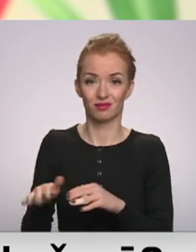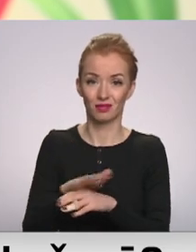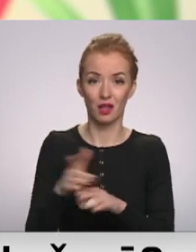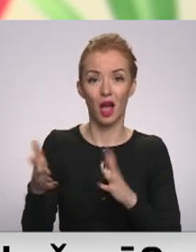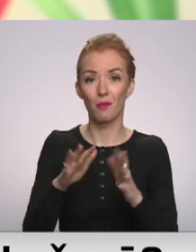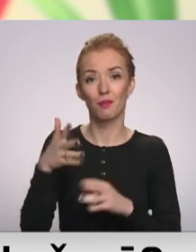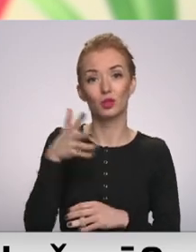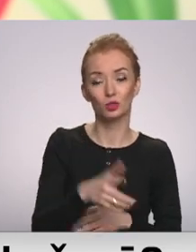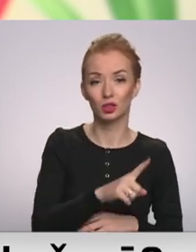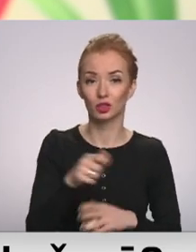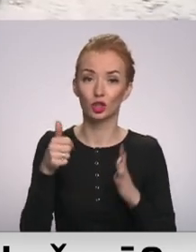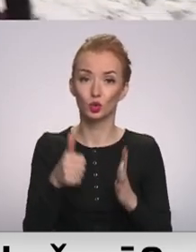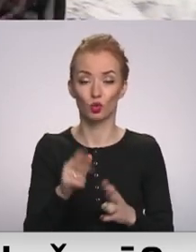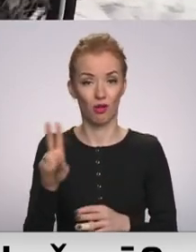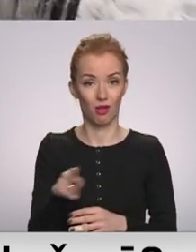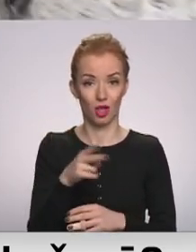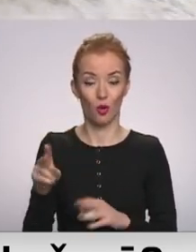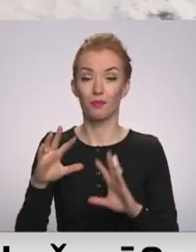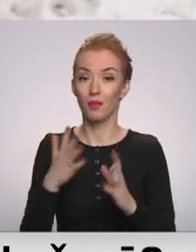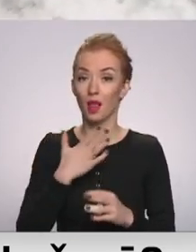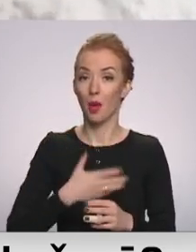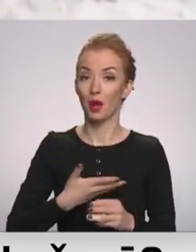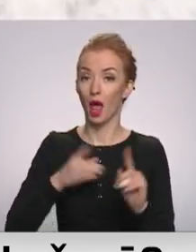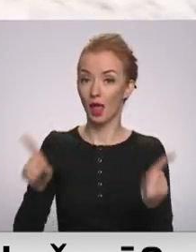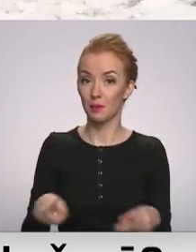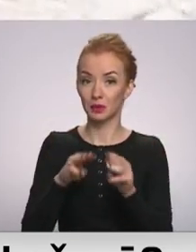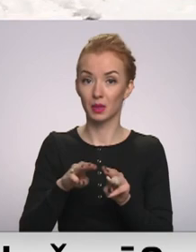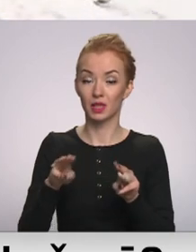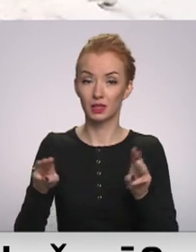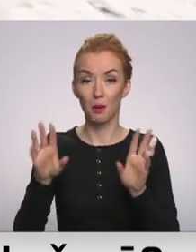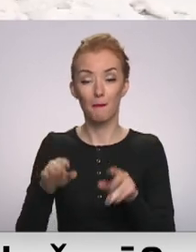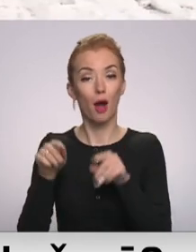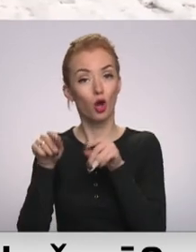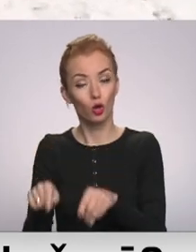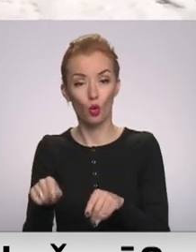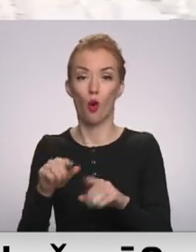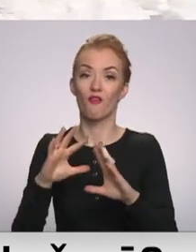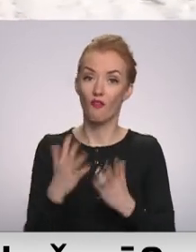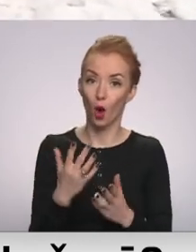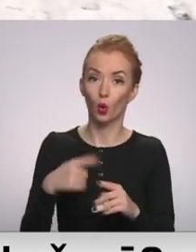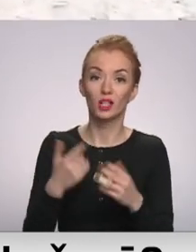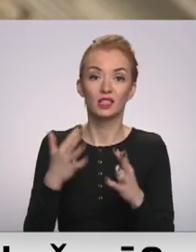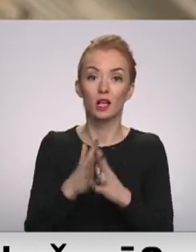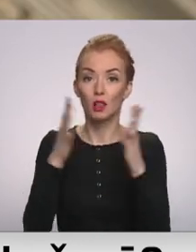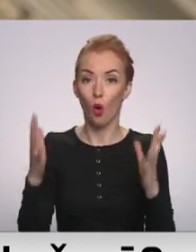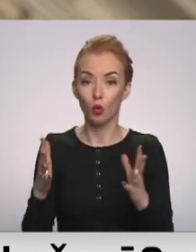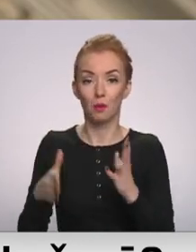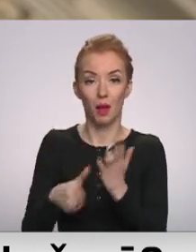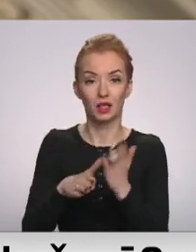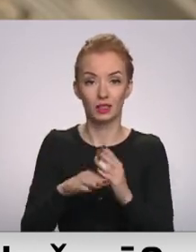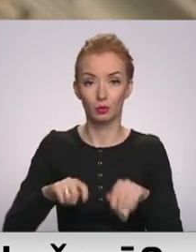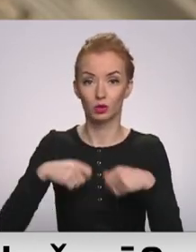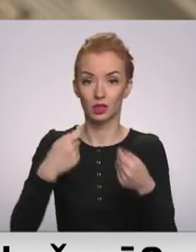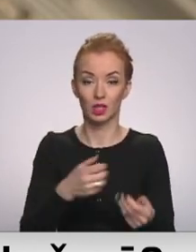sasniedz 5-6 000 eiro. Tikmēr Labklājības ministrijā par to, vai un cik lielu palīdzību ļaudīm ratiņkrēslos sniedz